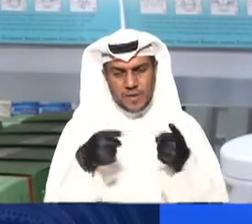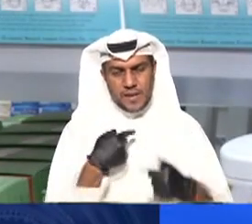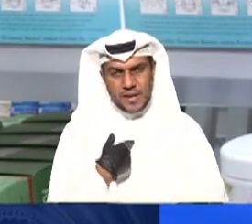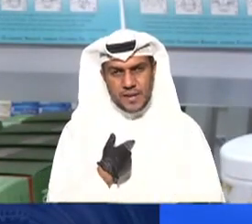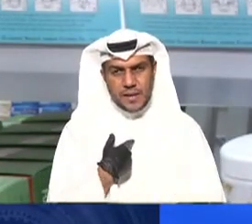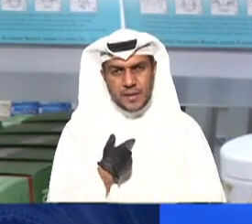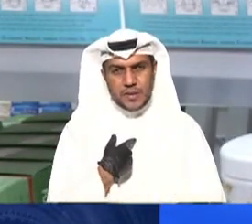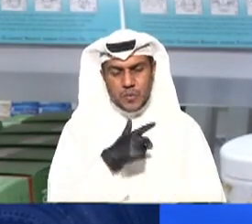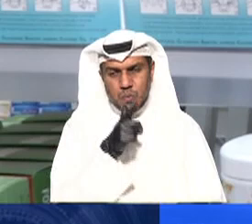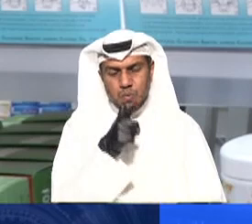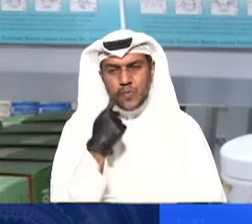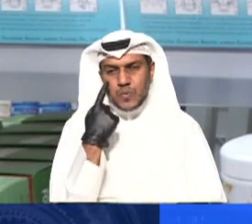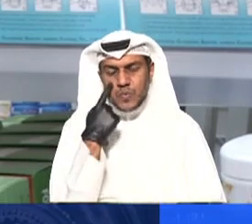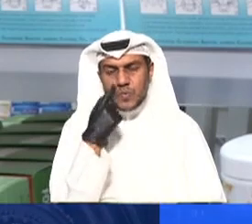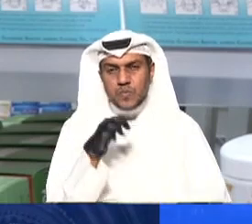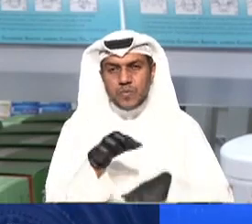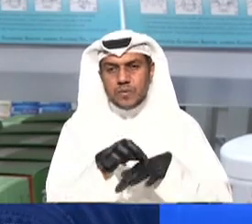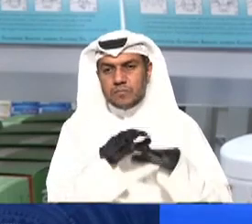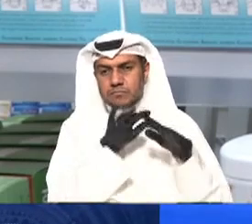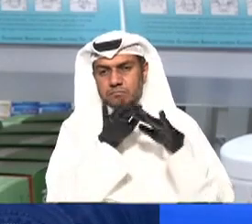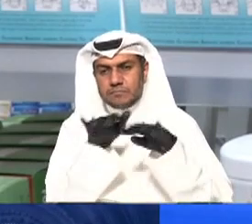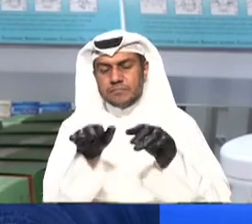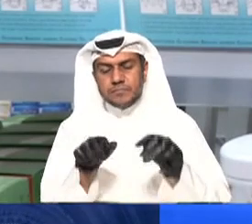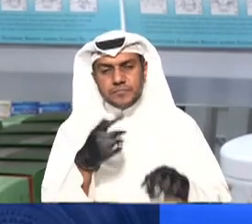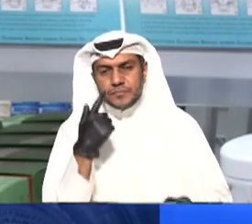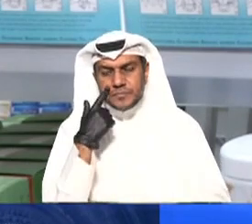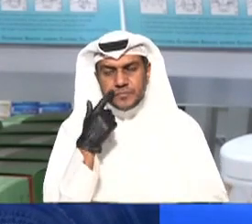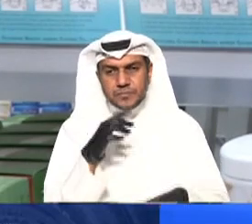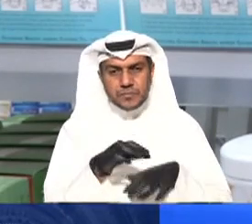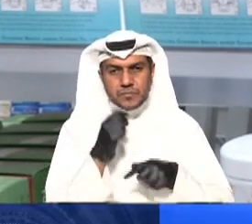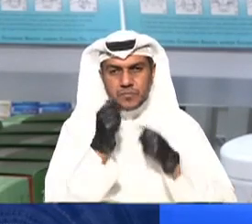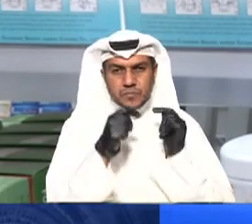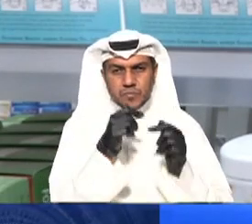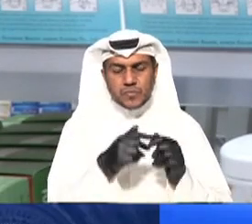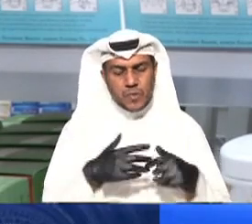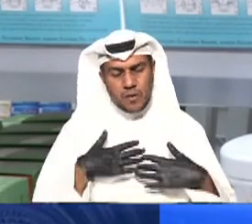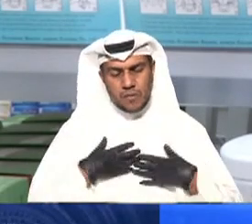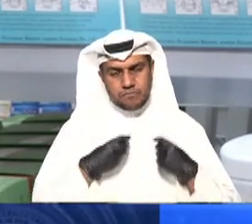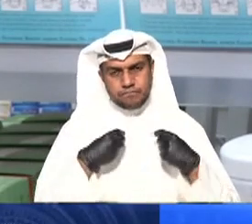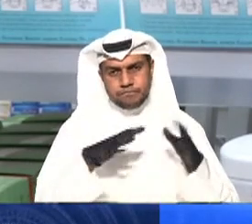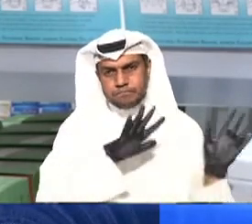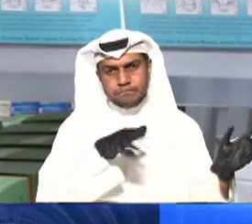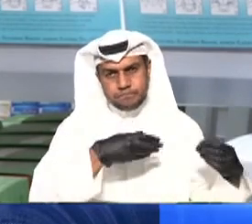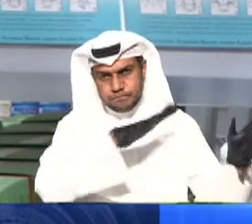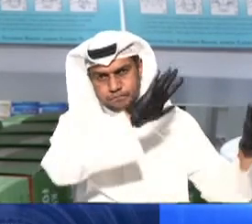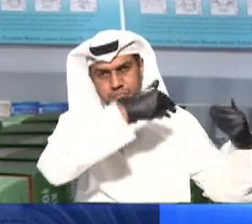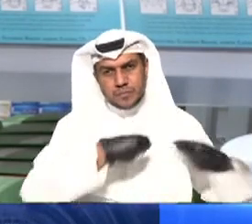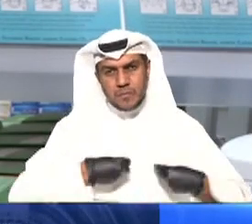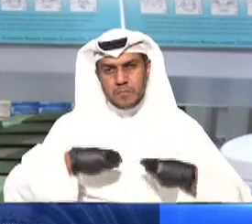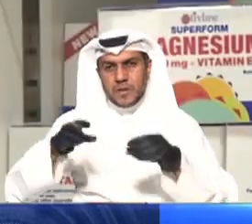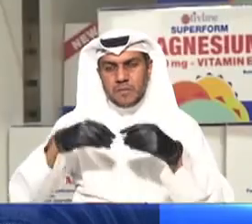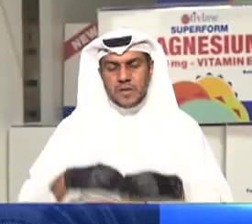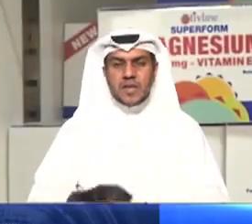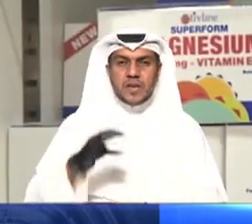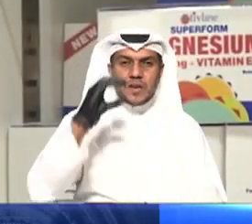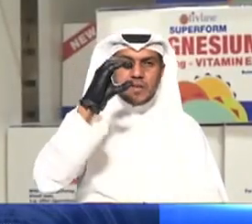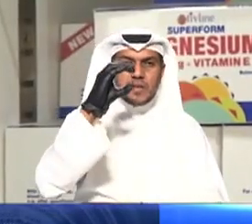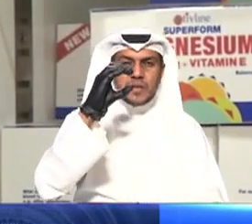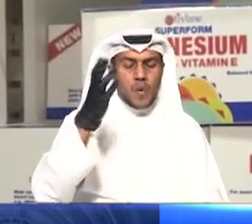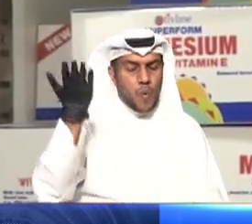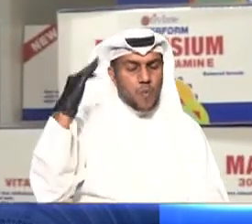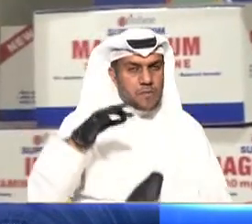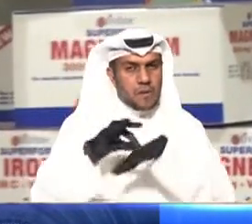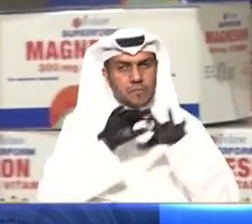بنحاول نشوف الإقبال عليه أكتر، بنحاول نوفر على قد ما نقدر، كان الإقبال أكتر على الفيتامين سي.